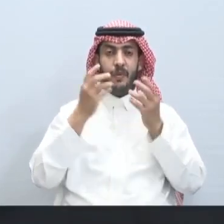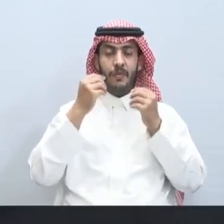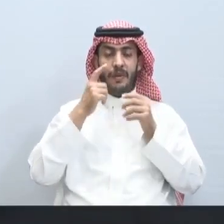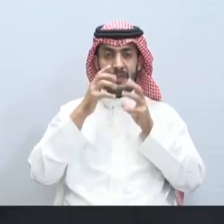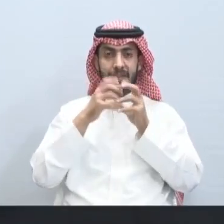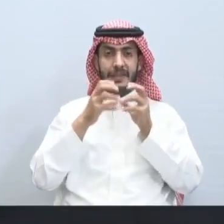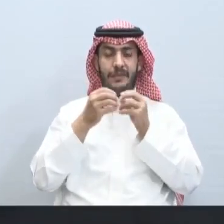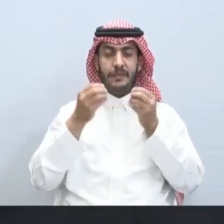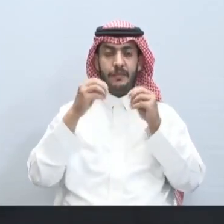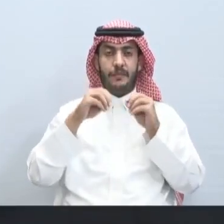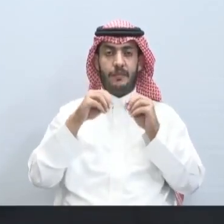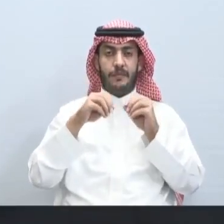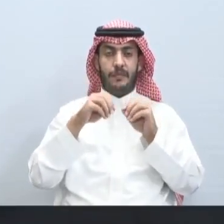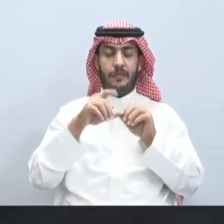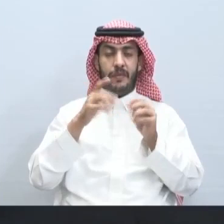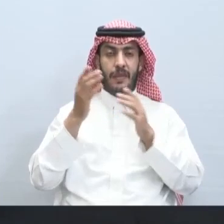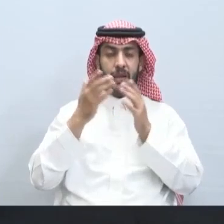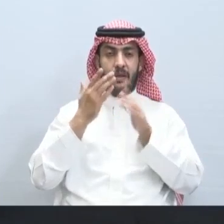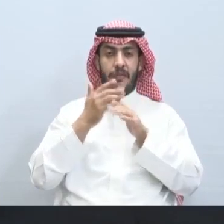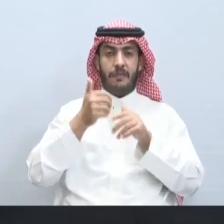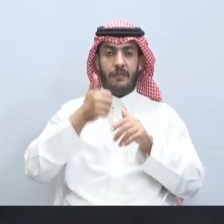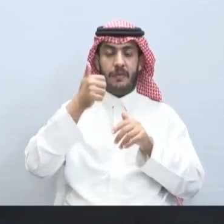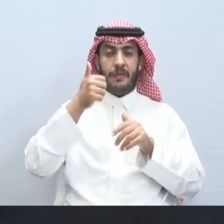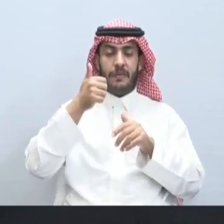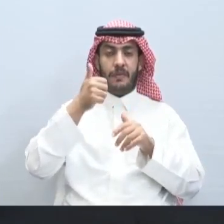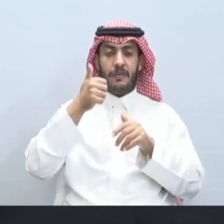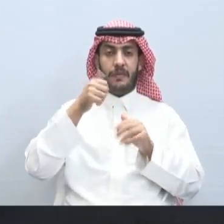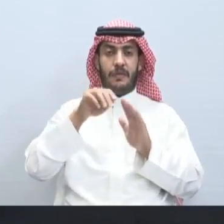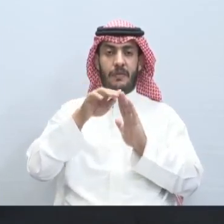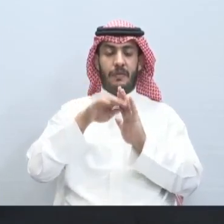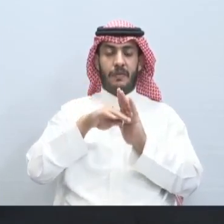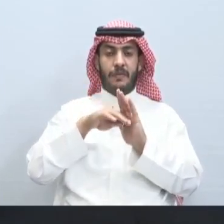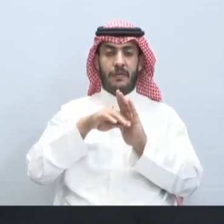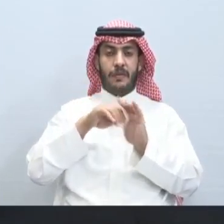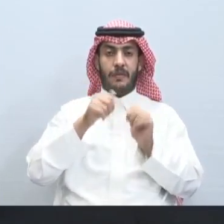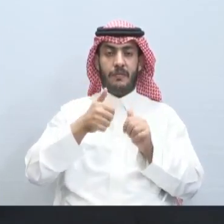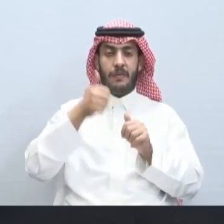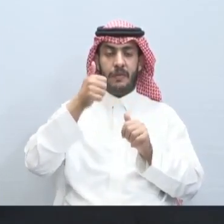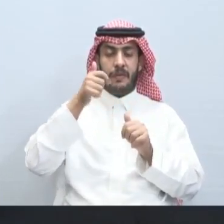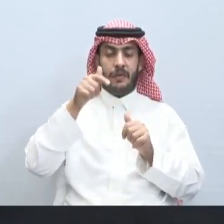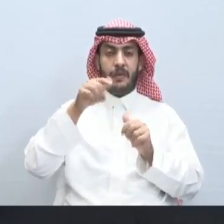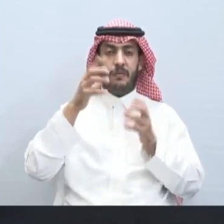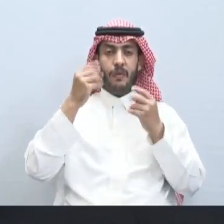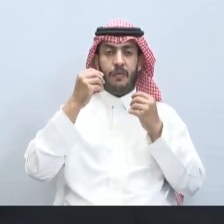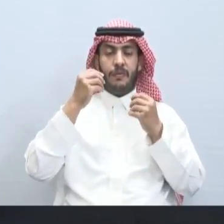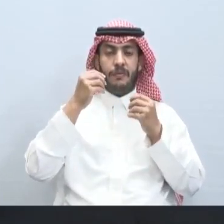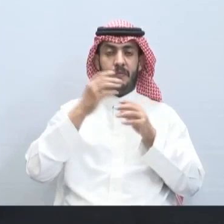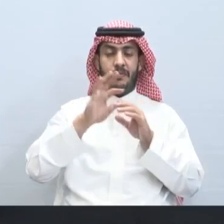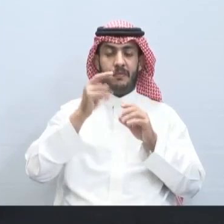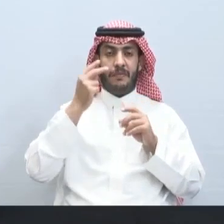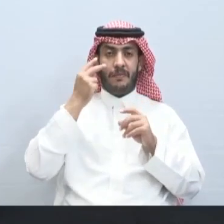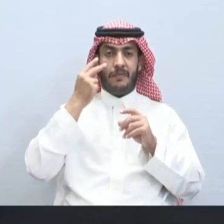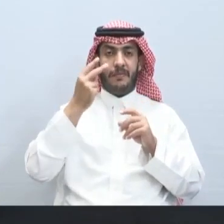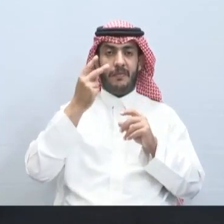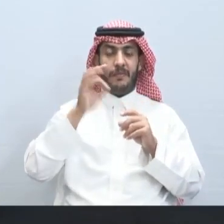بتحليلها و دراستها للخروج الى خلاصه او توصيات من خلال هذه المعلومات كما لاحظنا